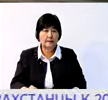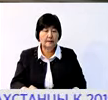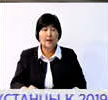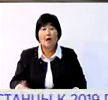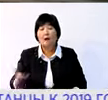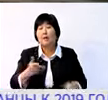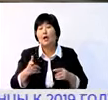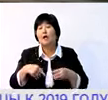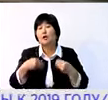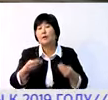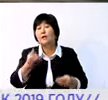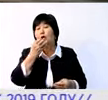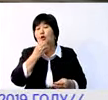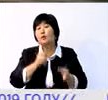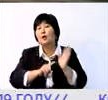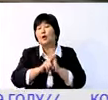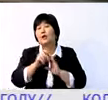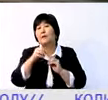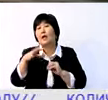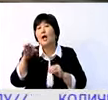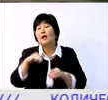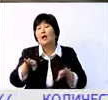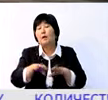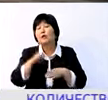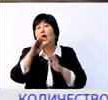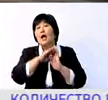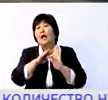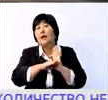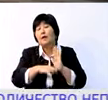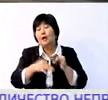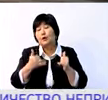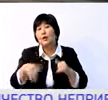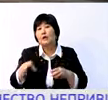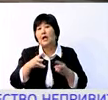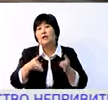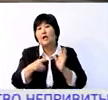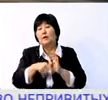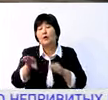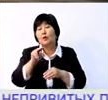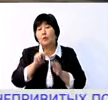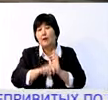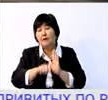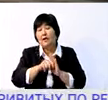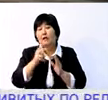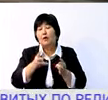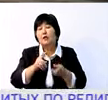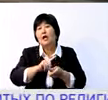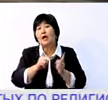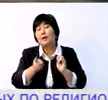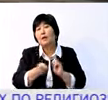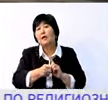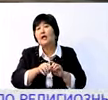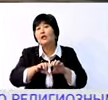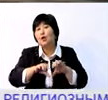Мы готовы к подаче тепла с 15 октября, как положено по графику. На сегодня 7 котлов прошли проверку. На 2 котлах поменяли экранную